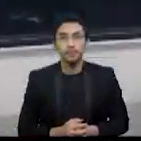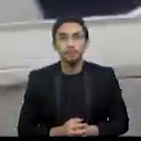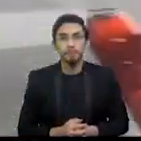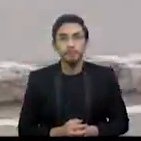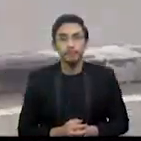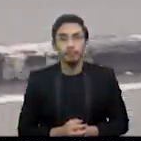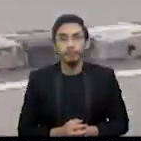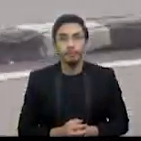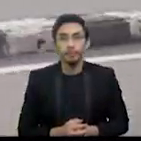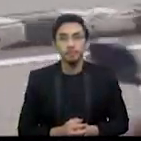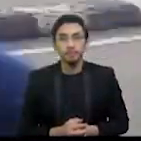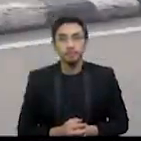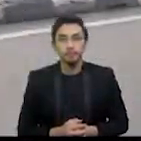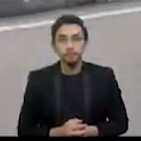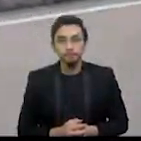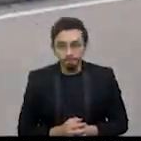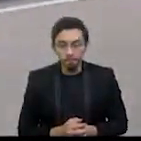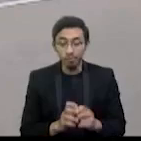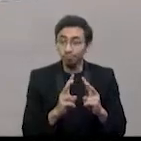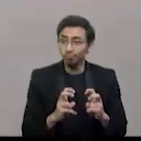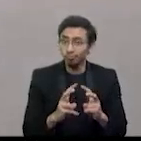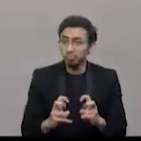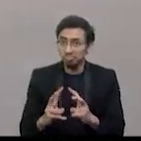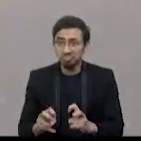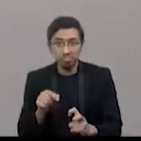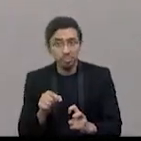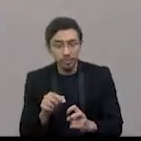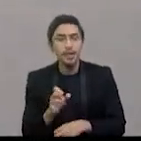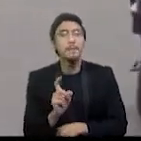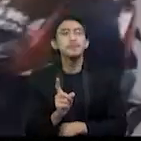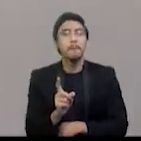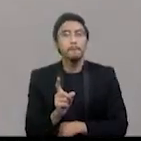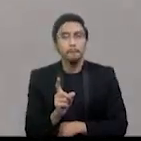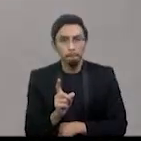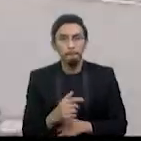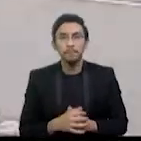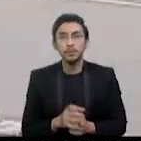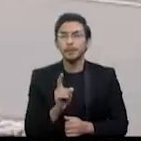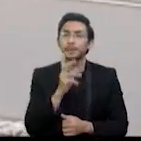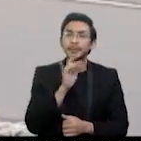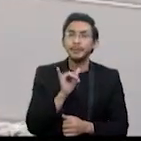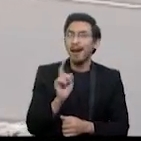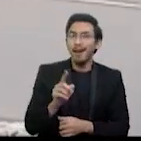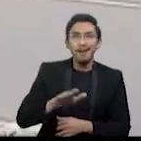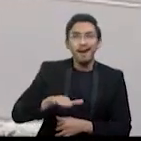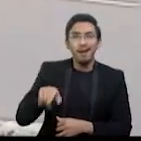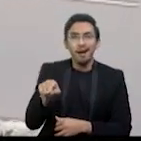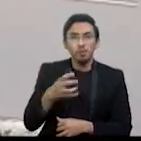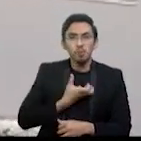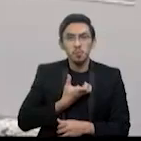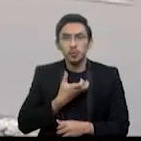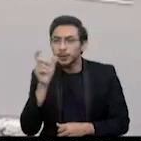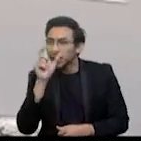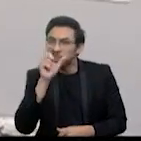Dari penyelidikan polisi, tawuran maut dilatari ulah iseng sekelompok pelajar yang kerap mencari musuh di jalanan dan melakukan aksi